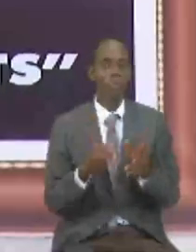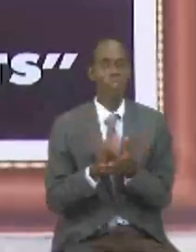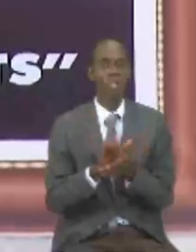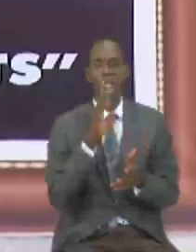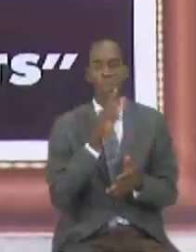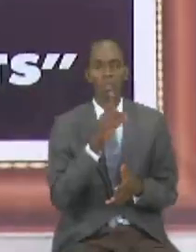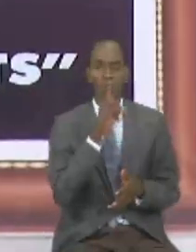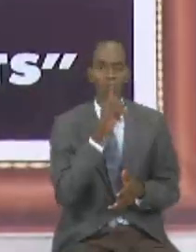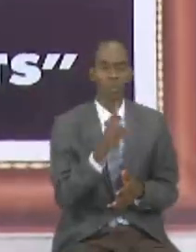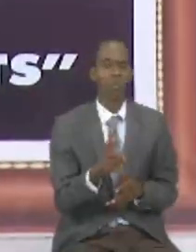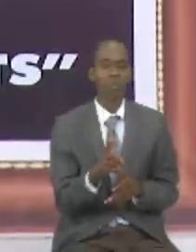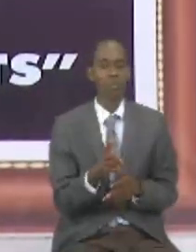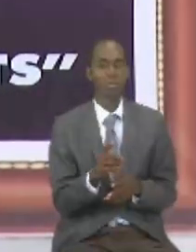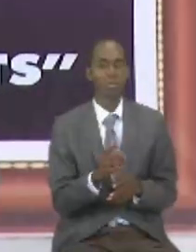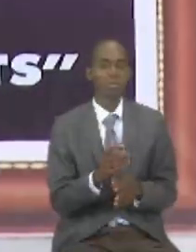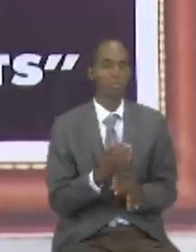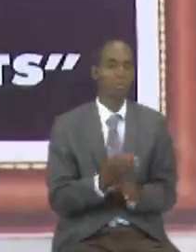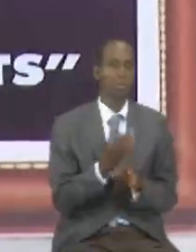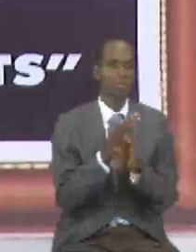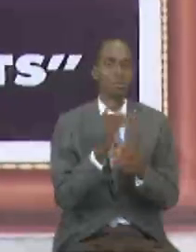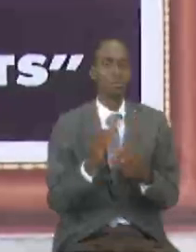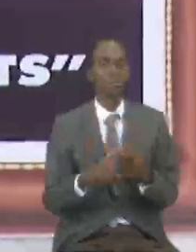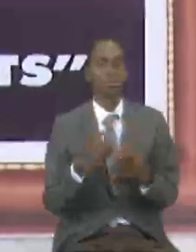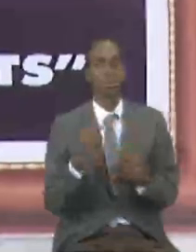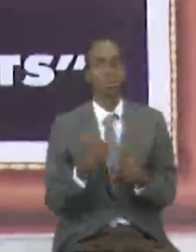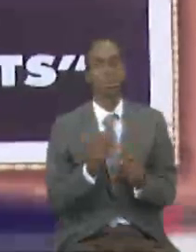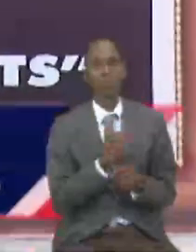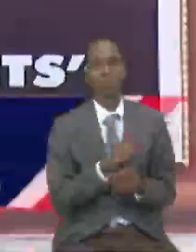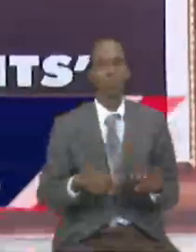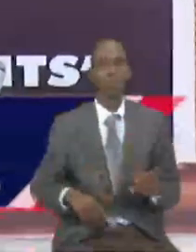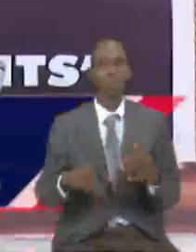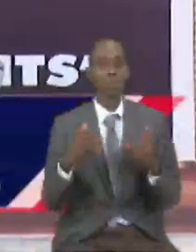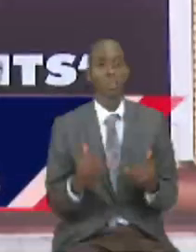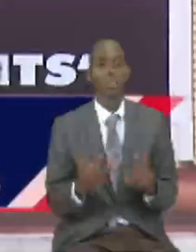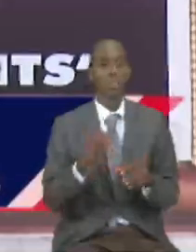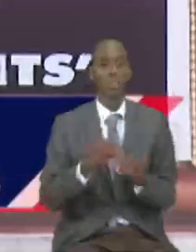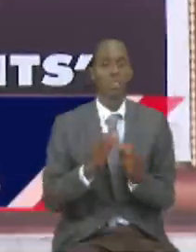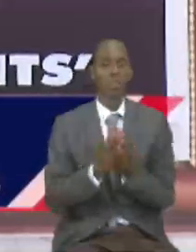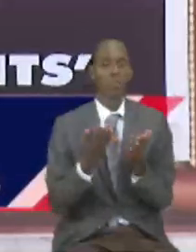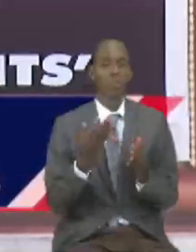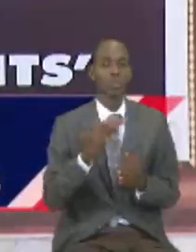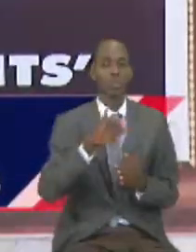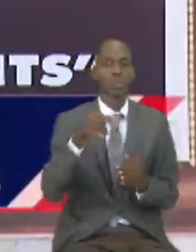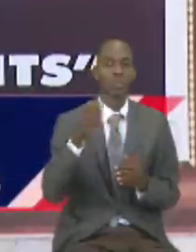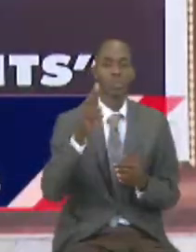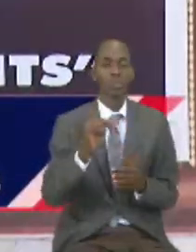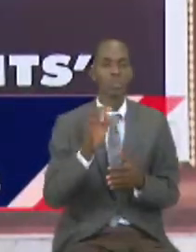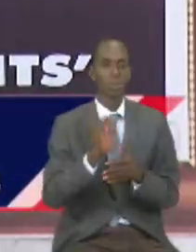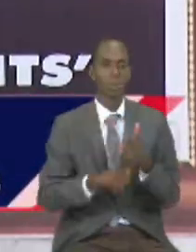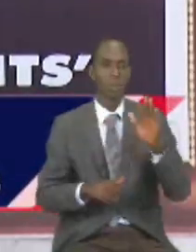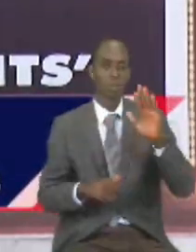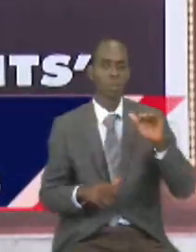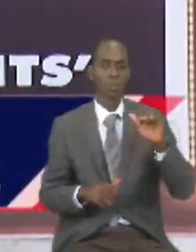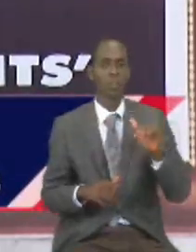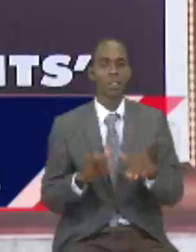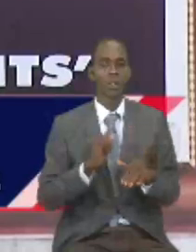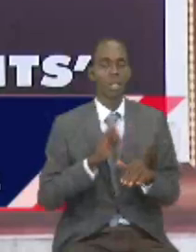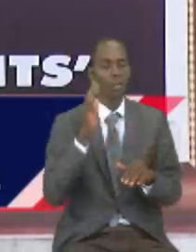et amis du Seigneur? Nous retournons à Jean 15, Jean chapitre 15. Je vais faire quelque chose